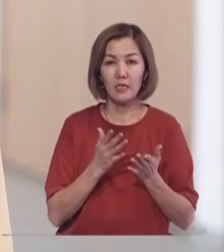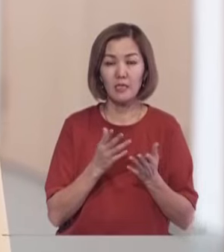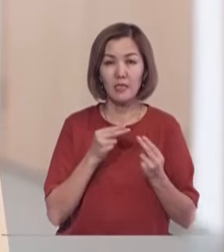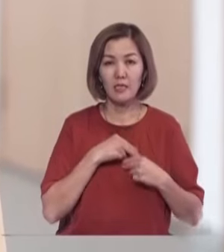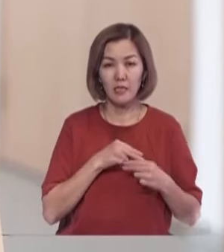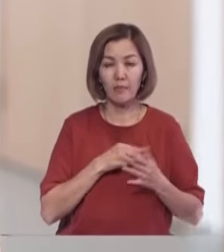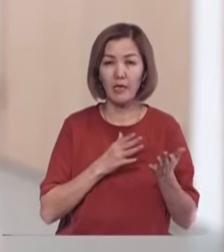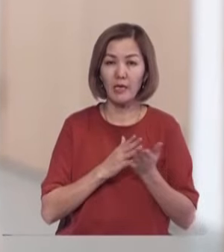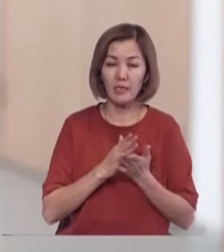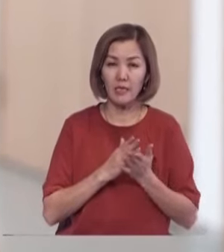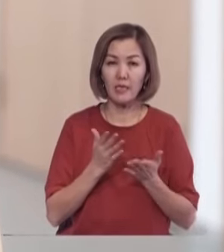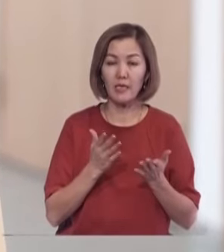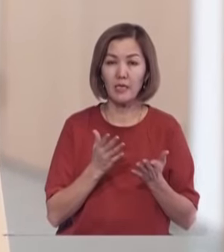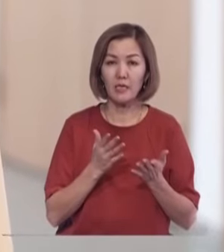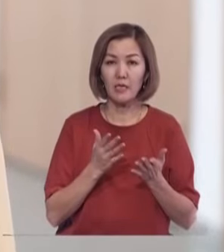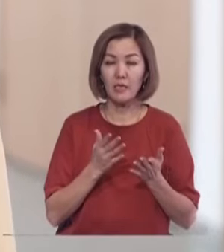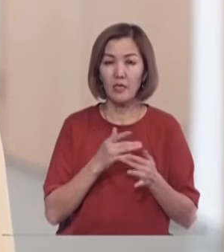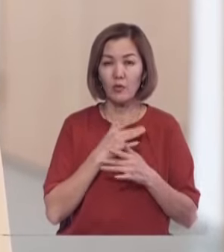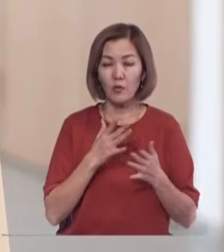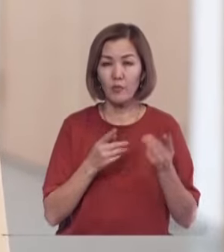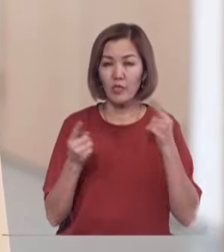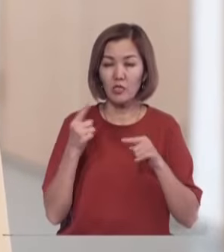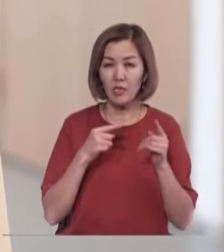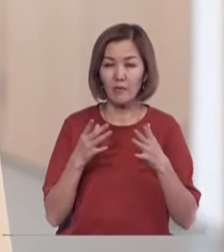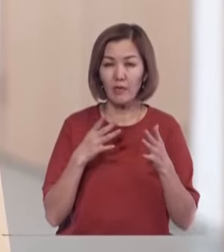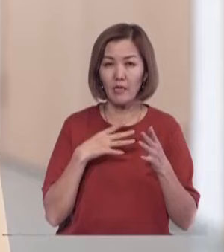еңбек ардагері, көптеген шығармалары